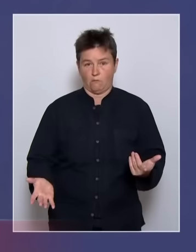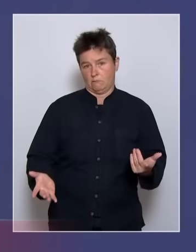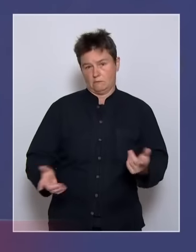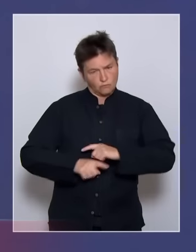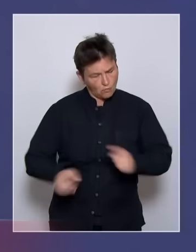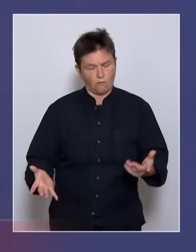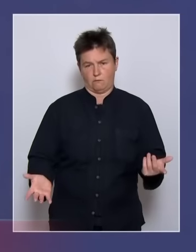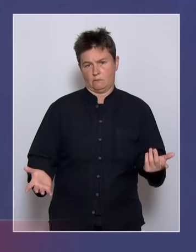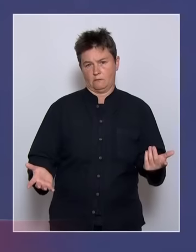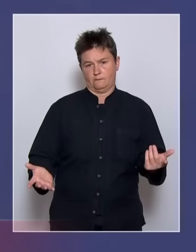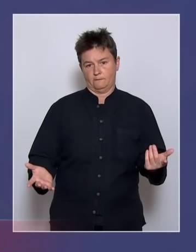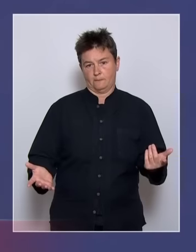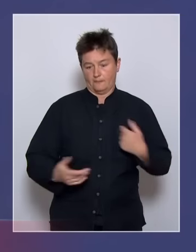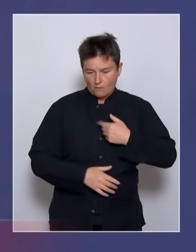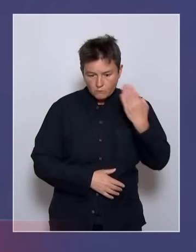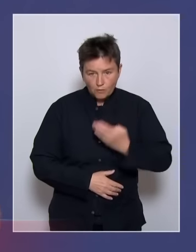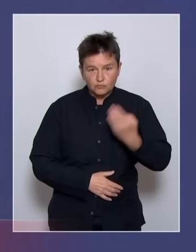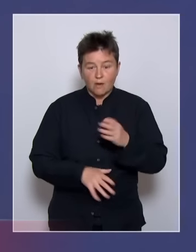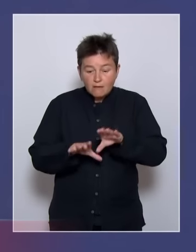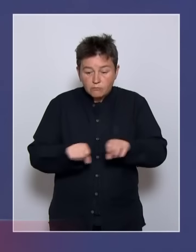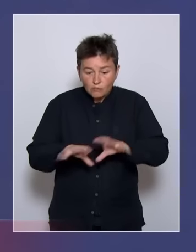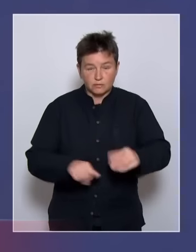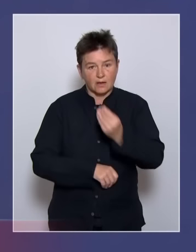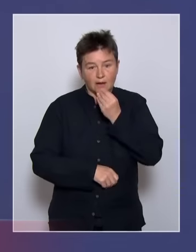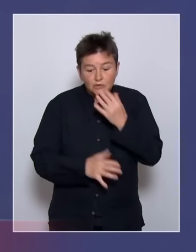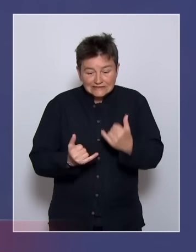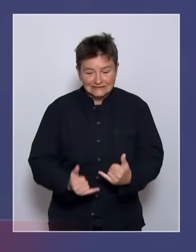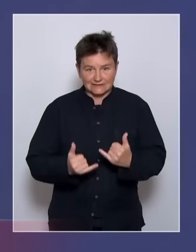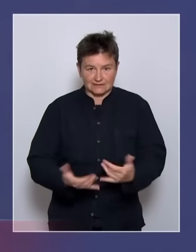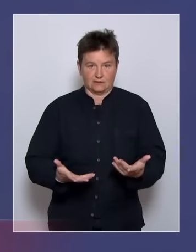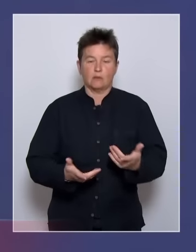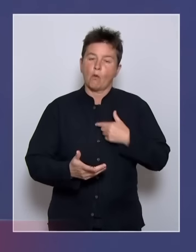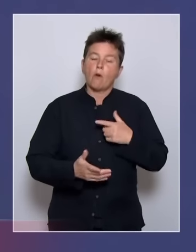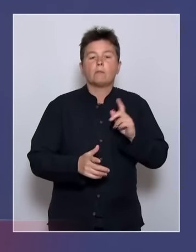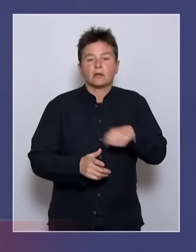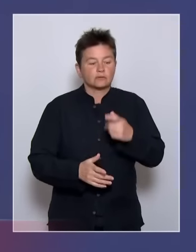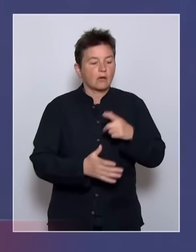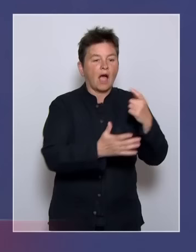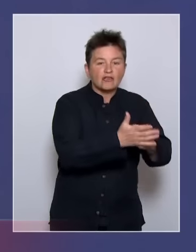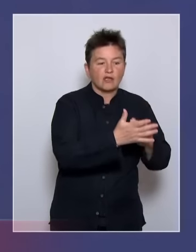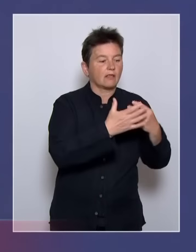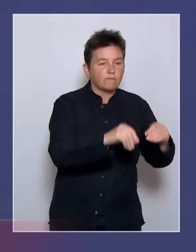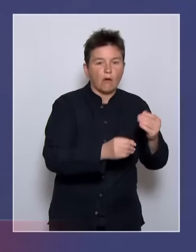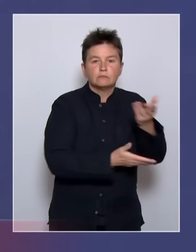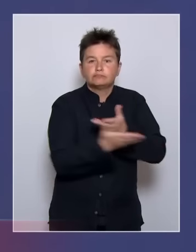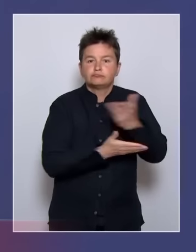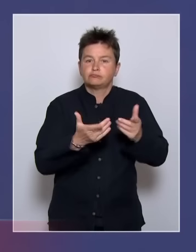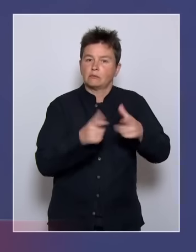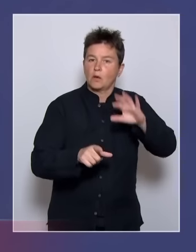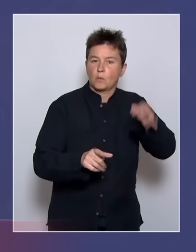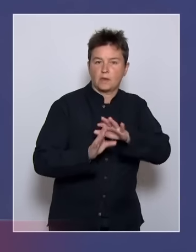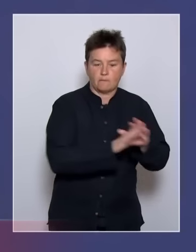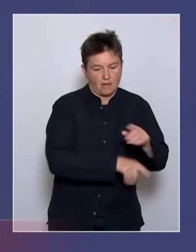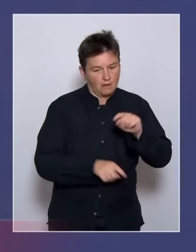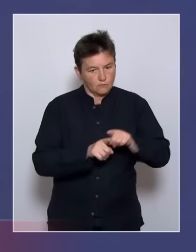Non, non. On a besoin de produire notre alimentation, de continuer à importer, exporter, de le faire de manière ouverte. Mais on a